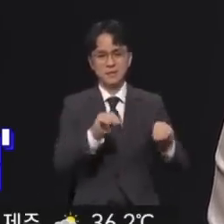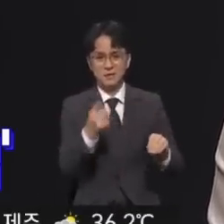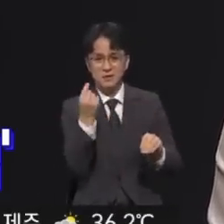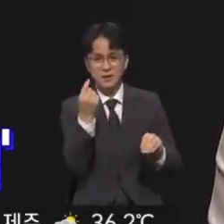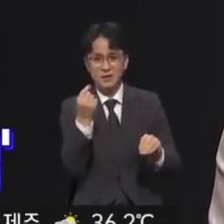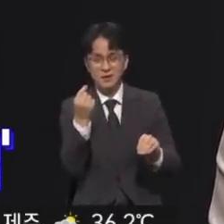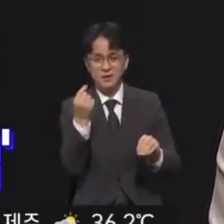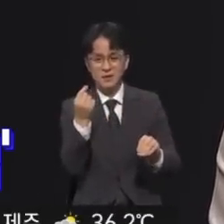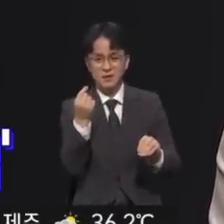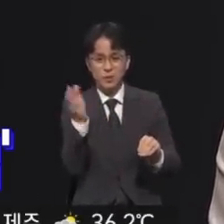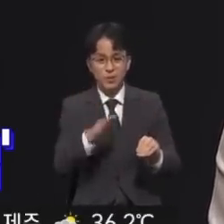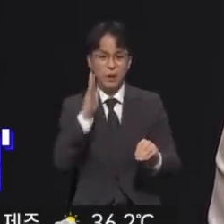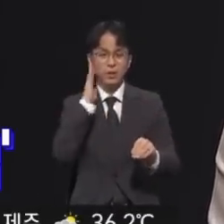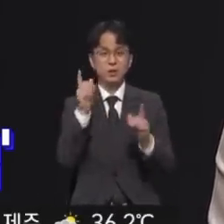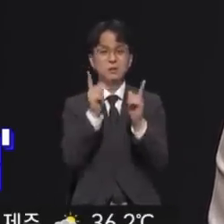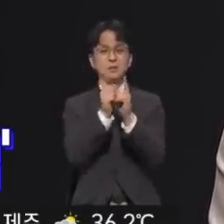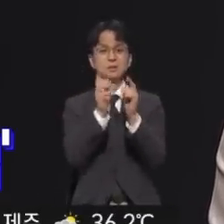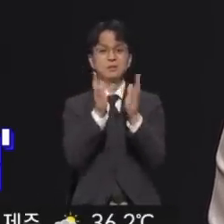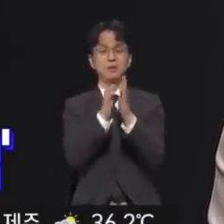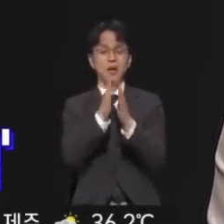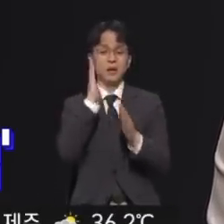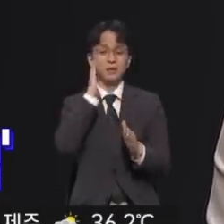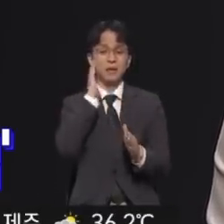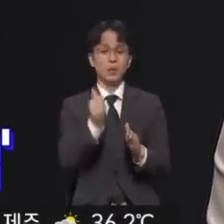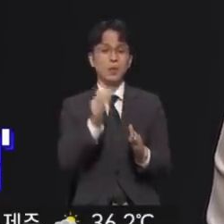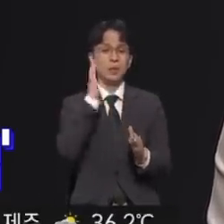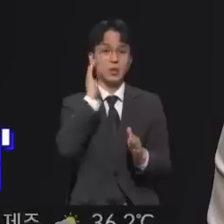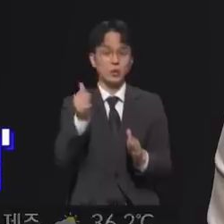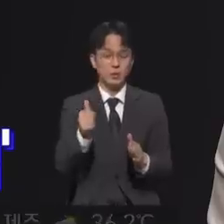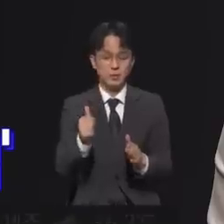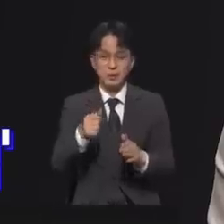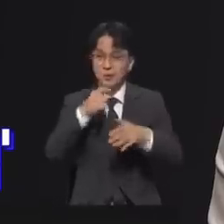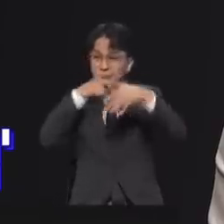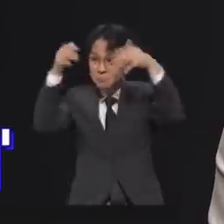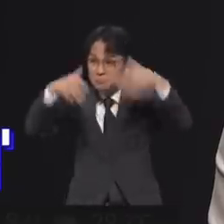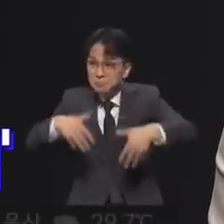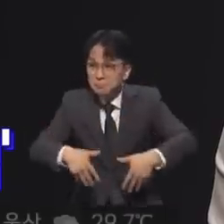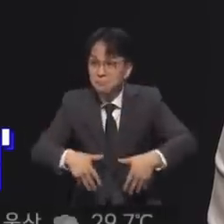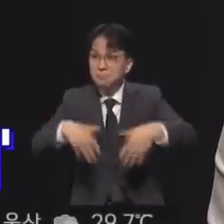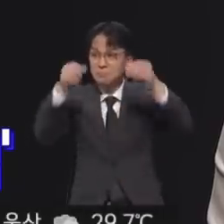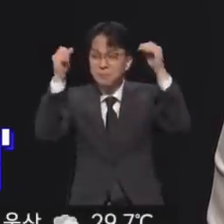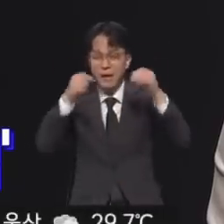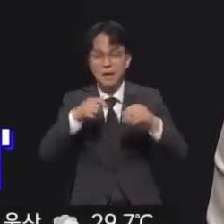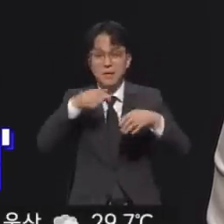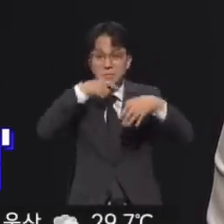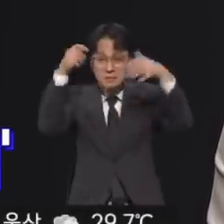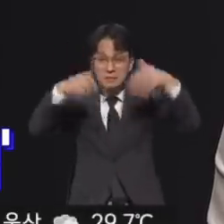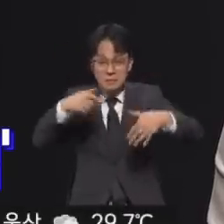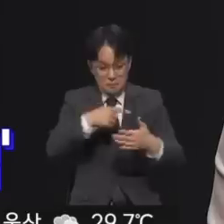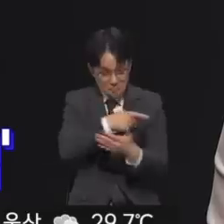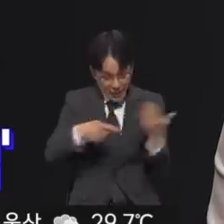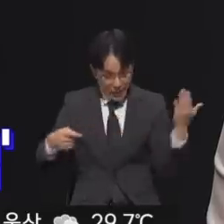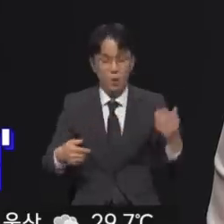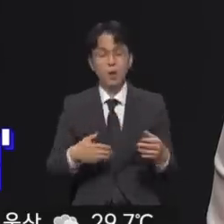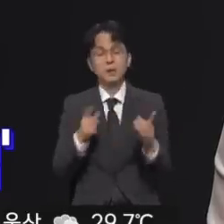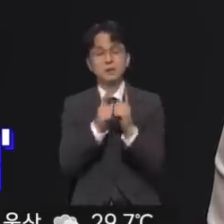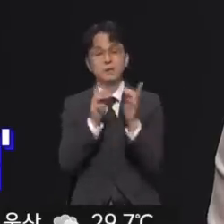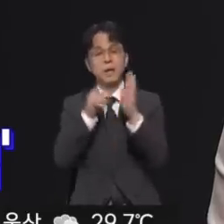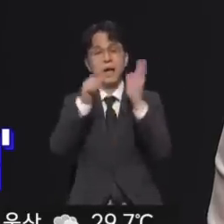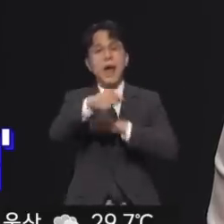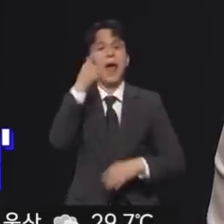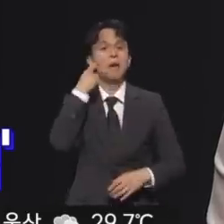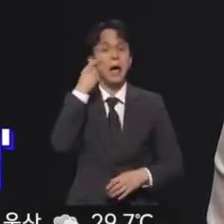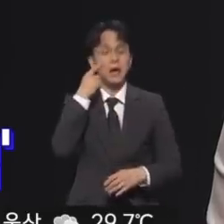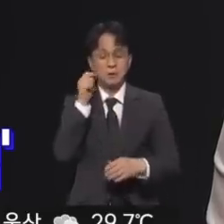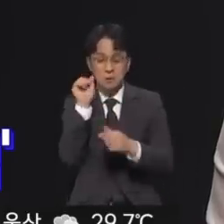자체도 간 올바른 선택 였나 정의 저장소에 그 다음날 가서 굳이 그 들여다보는 듯한 모습이 무슨 의미가 있을까 어 저는 오히려